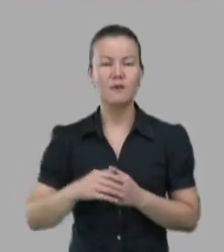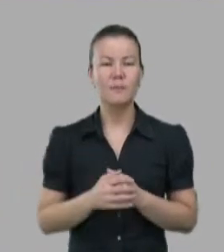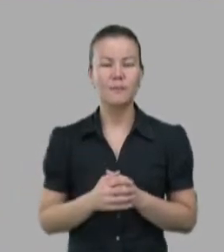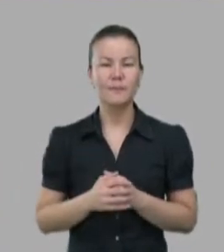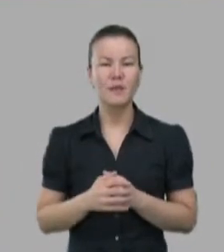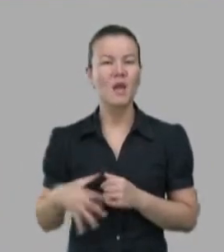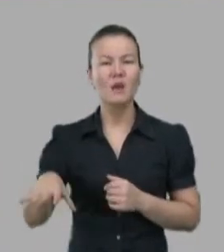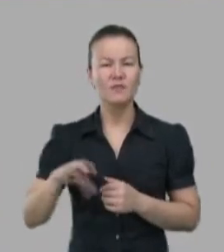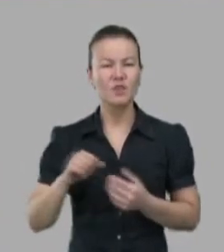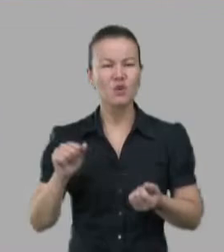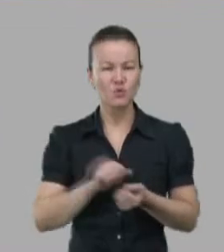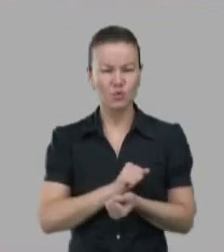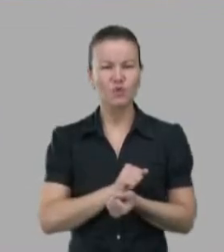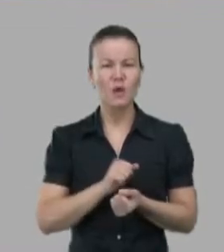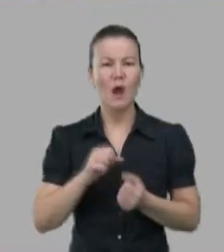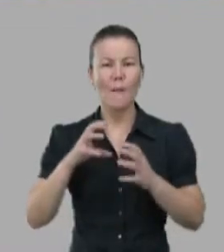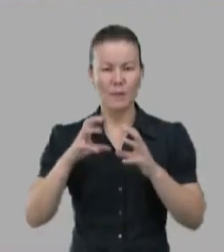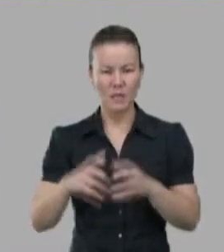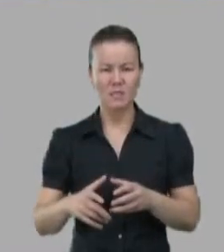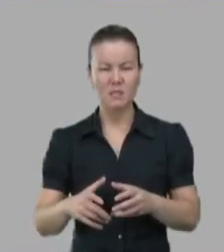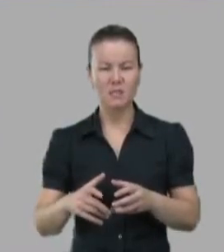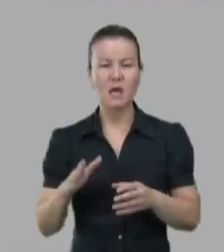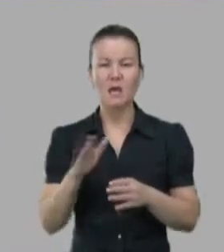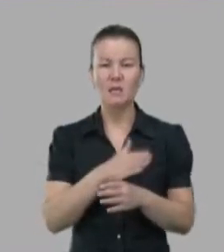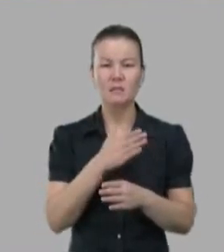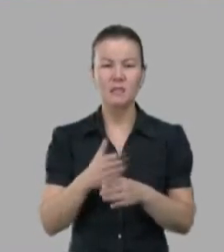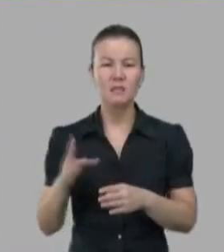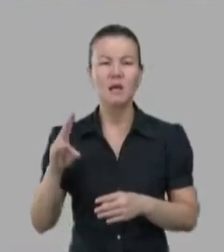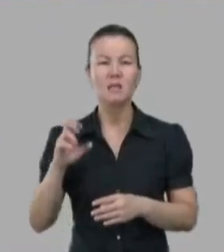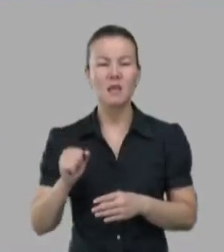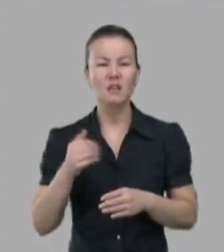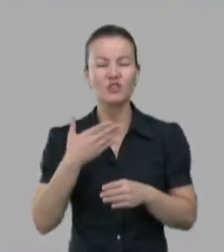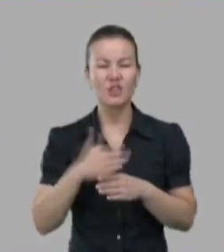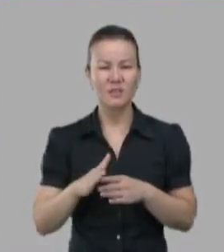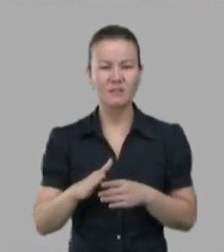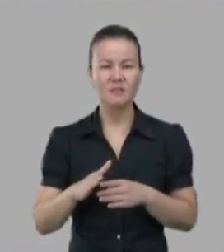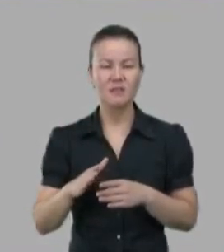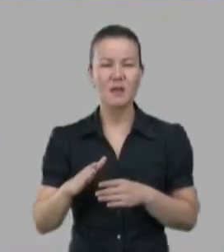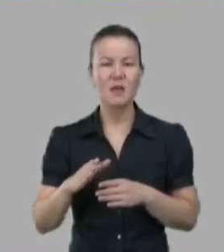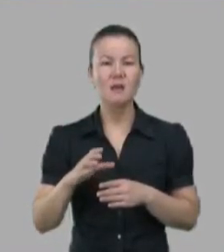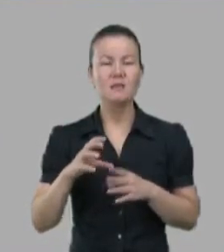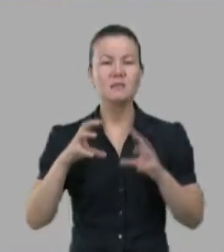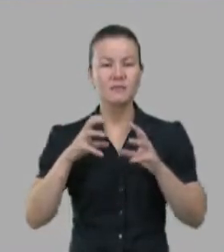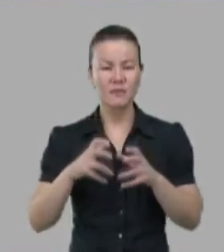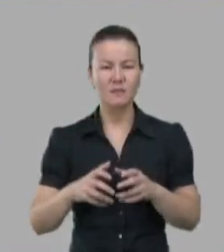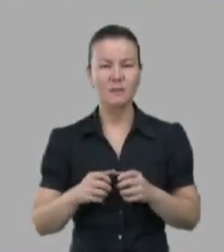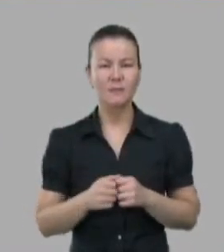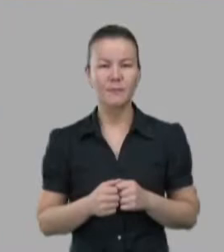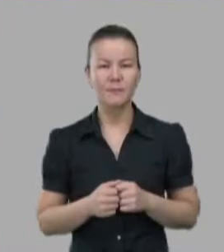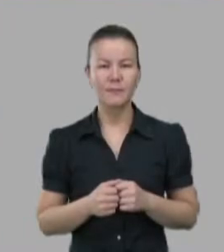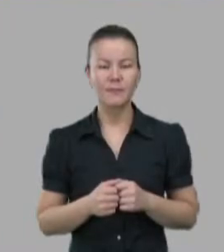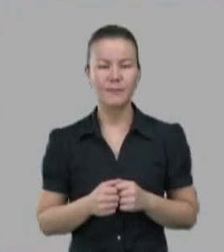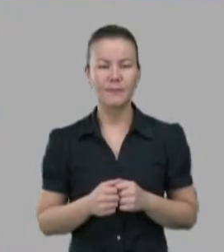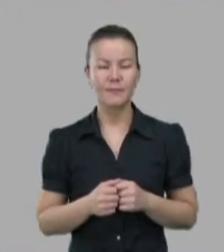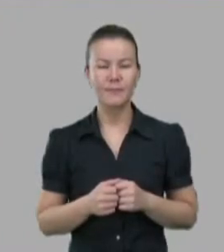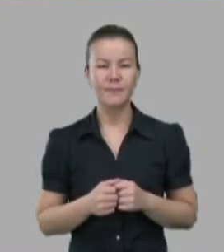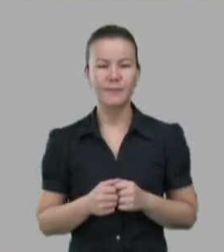Вся суша планеты разделена на части света.